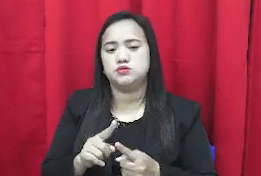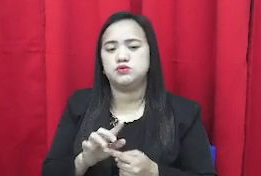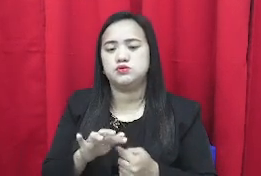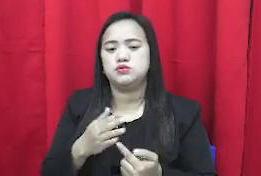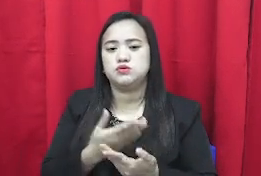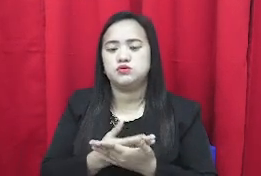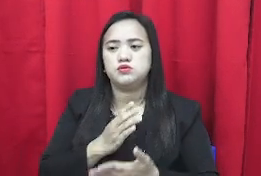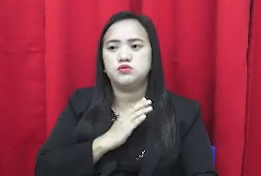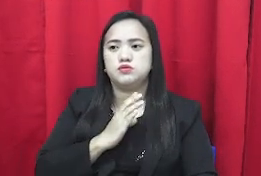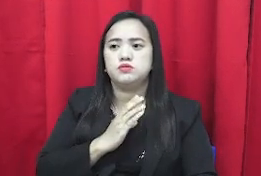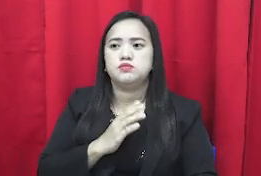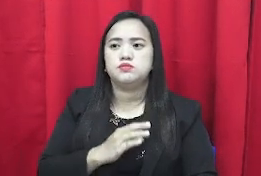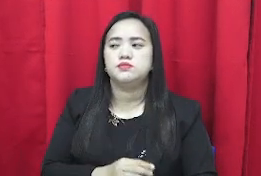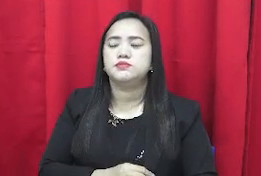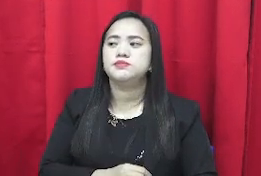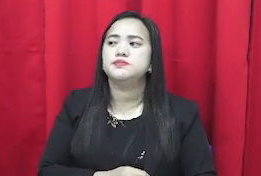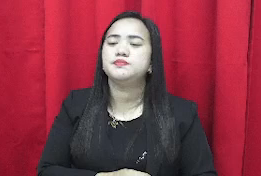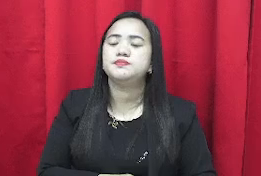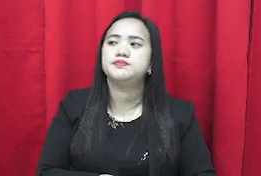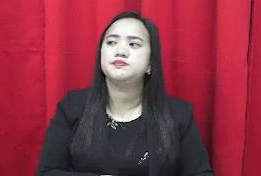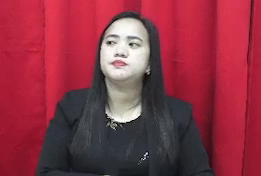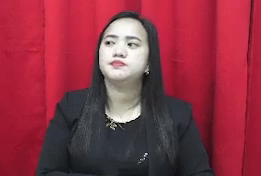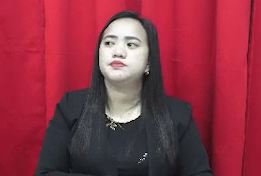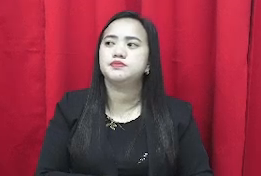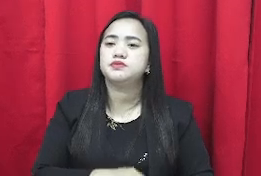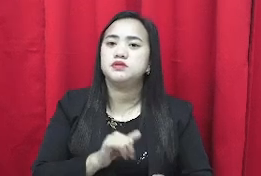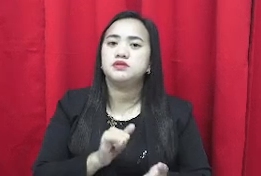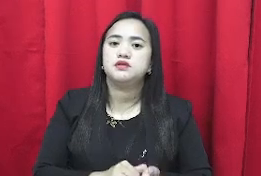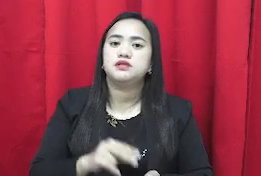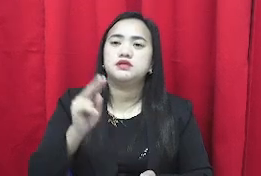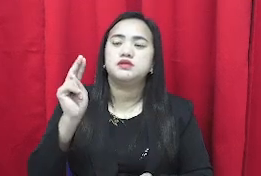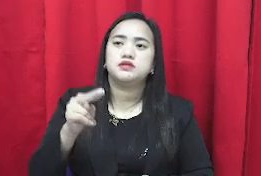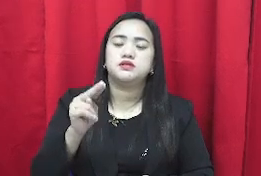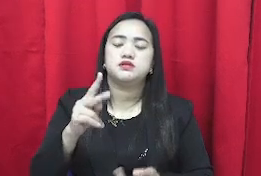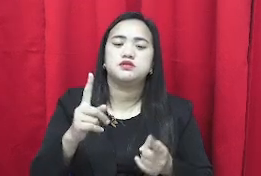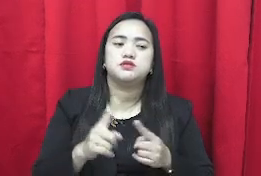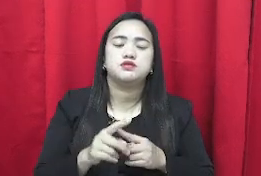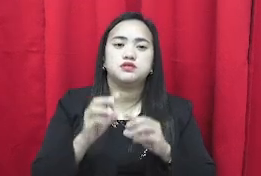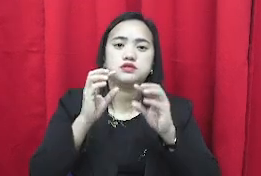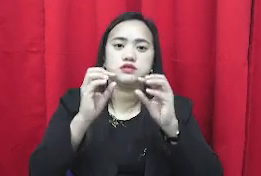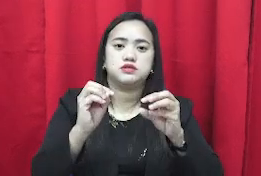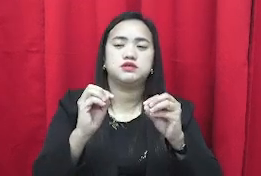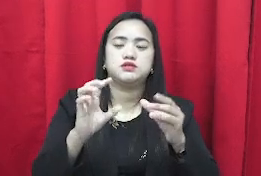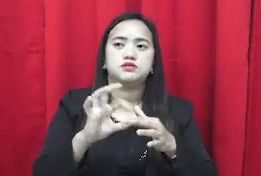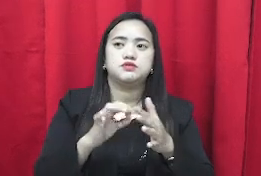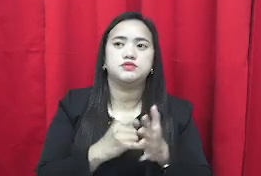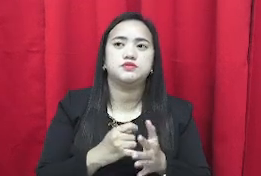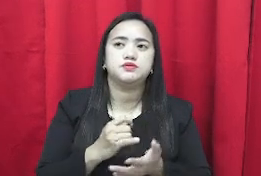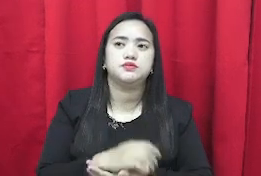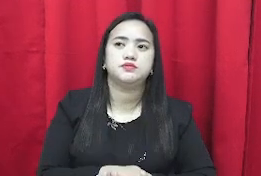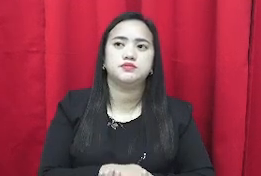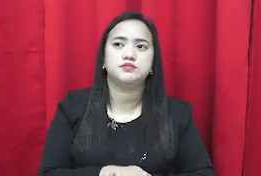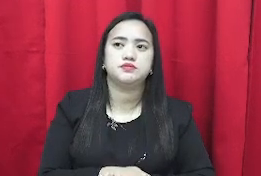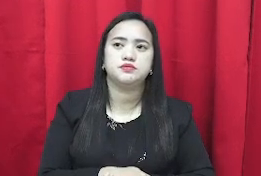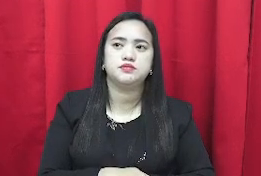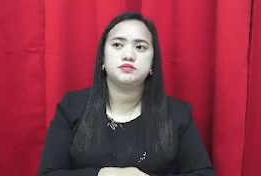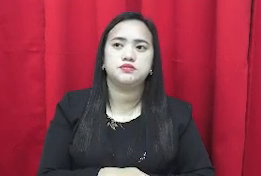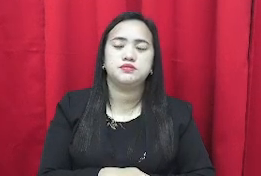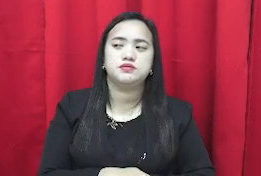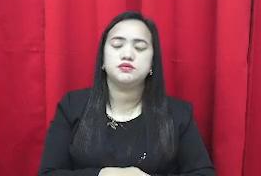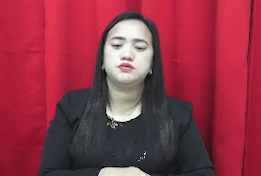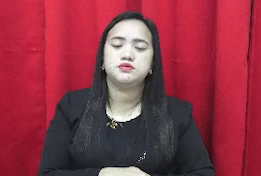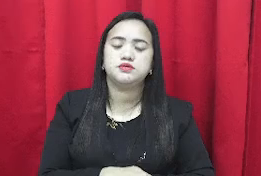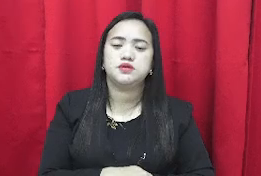agresibo ang diyablo sa mga kabataan natin dapat eh maituro na natin po itong bagay na ito yun nga sinasabi ni sir Rudy sir